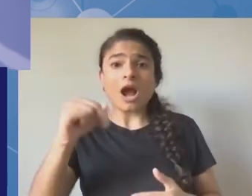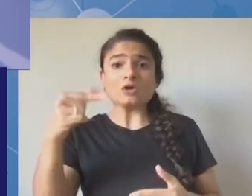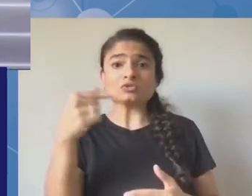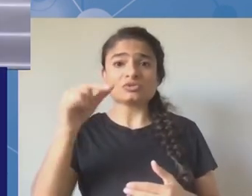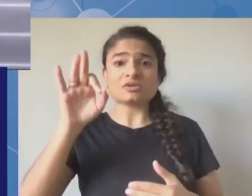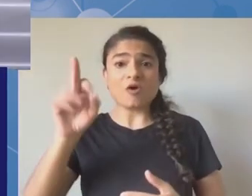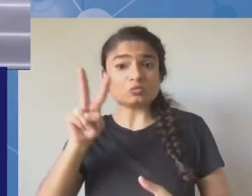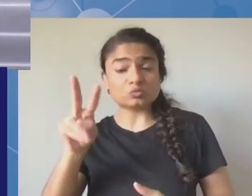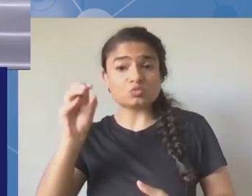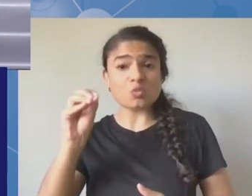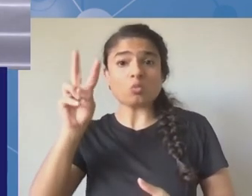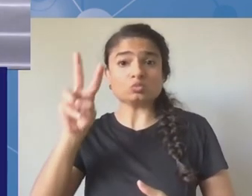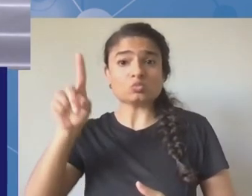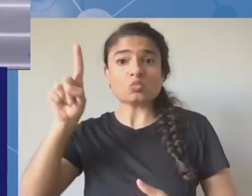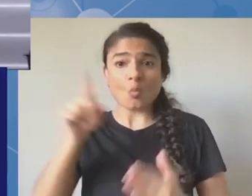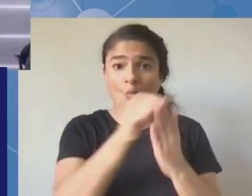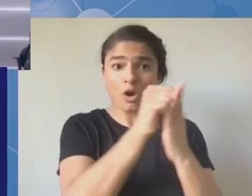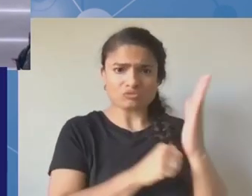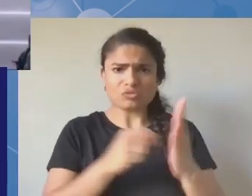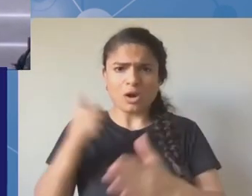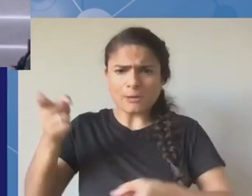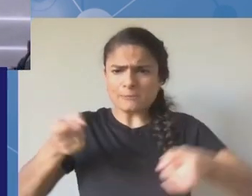السيدة أنريت أريد أن أشكرها